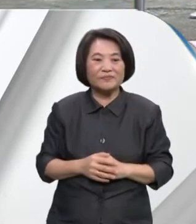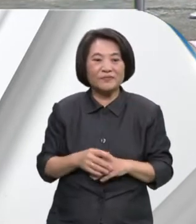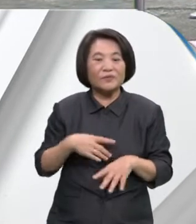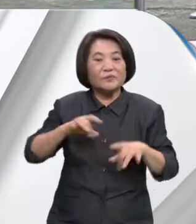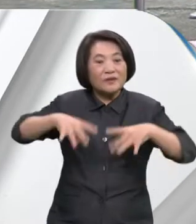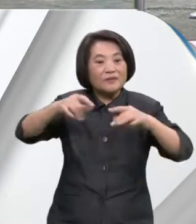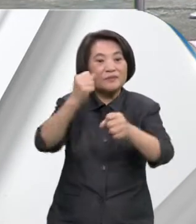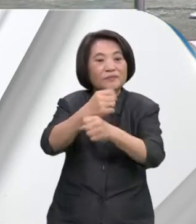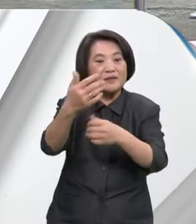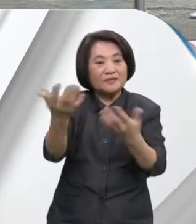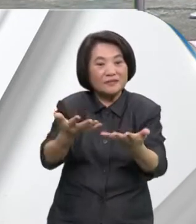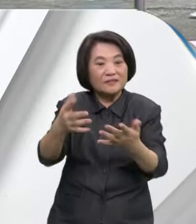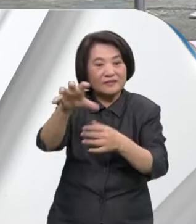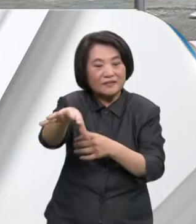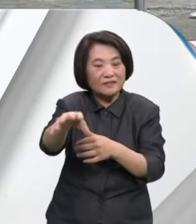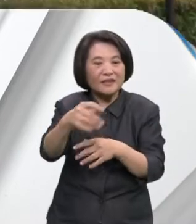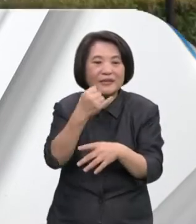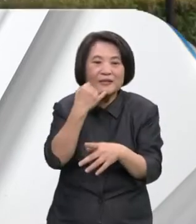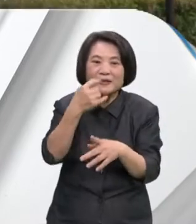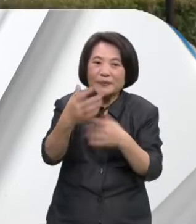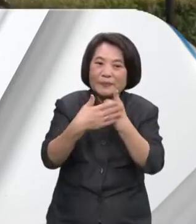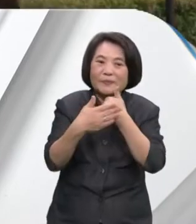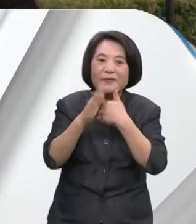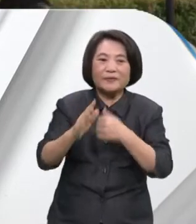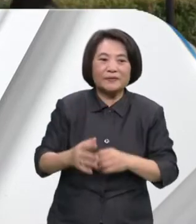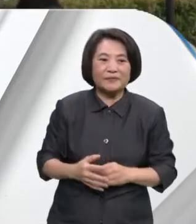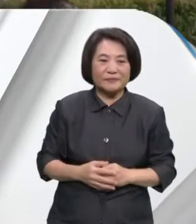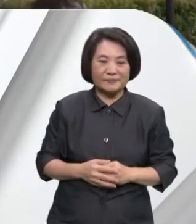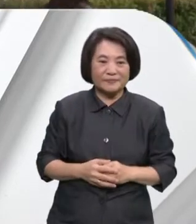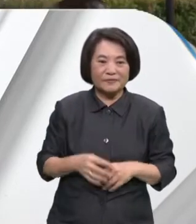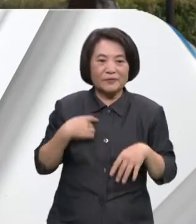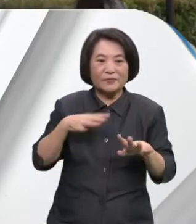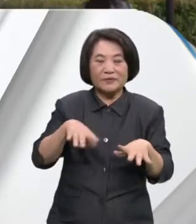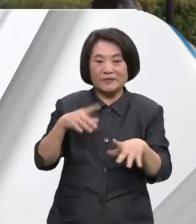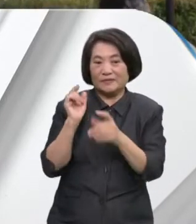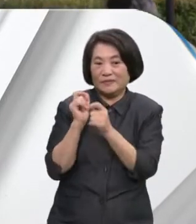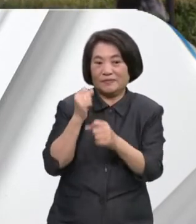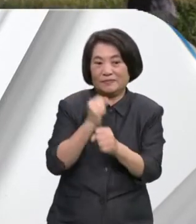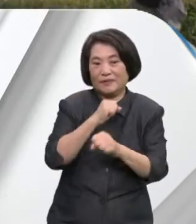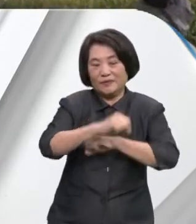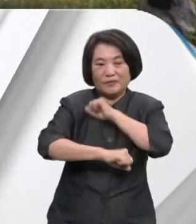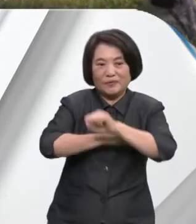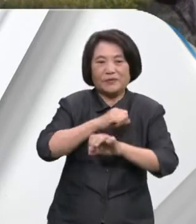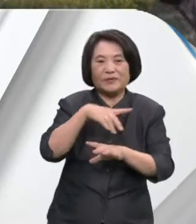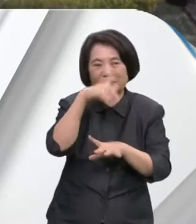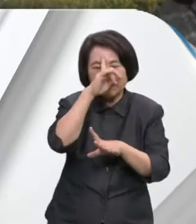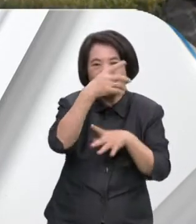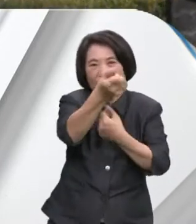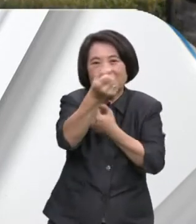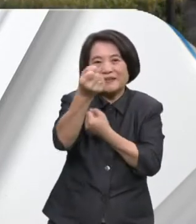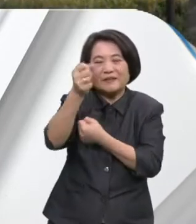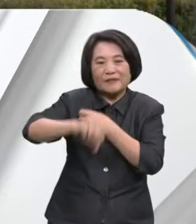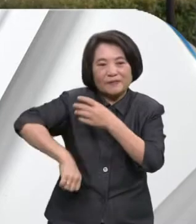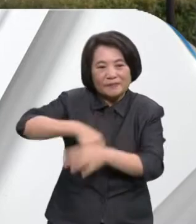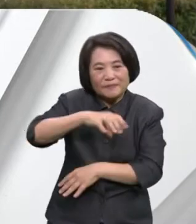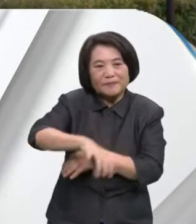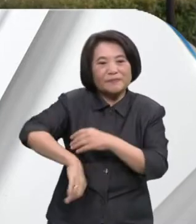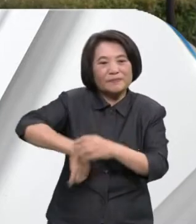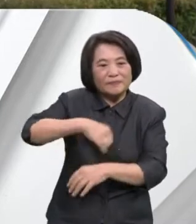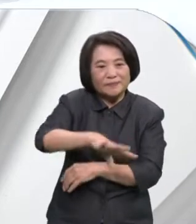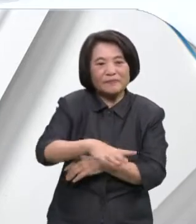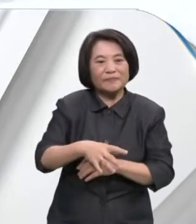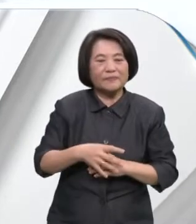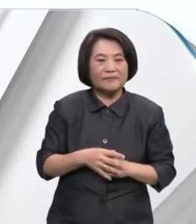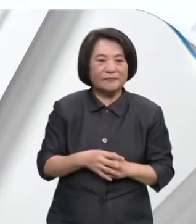处就希望说能促成。 我们也借着这几次的活动能够募资一些小额的捐